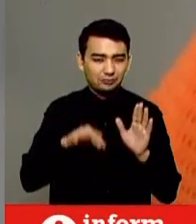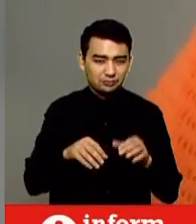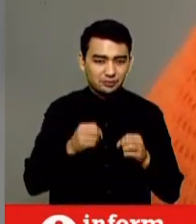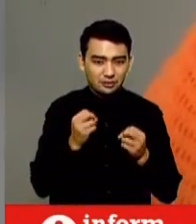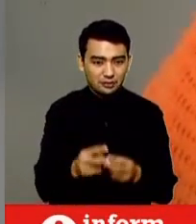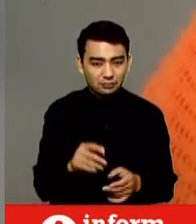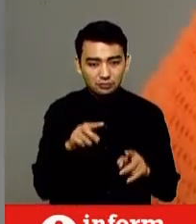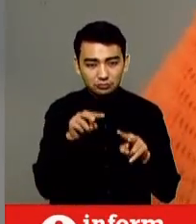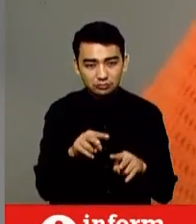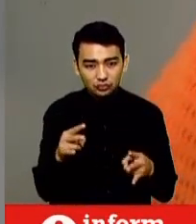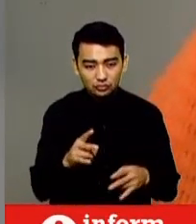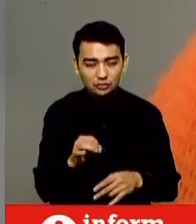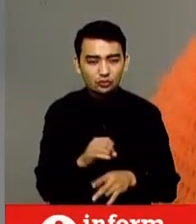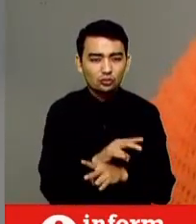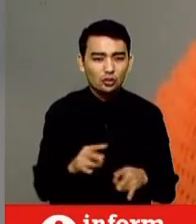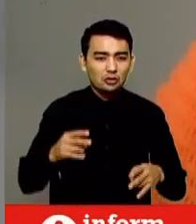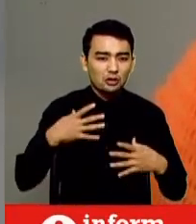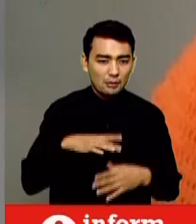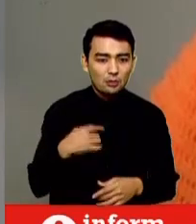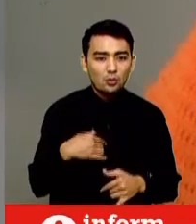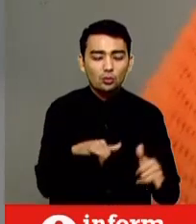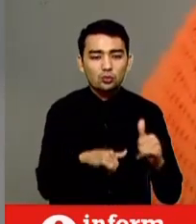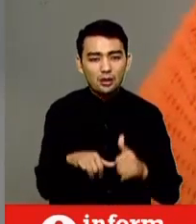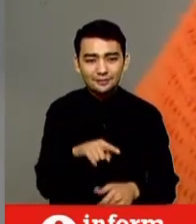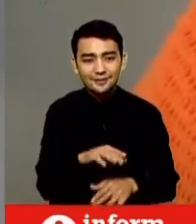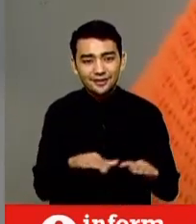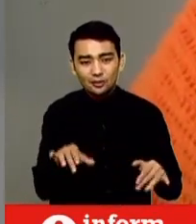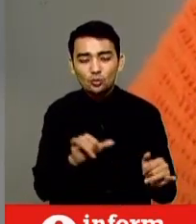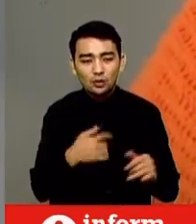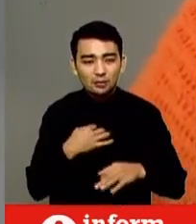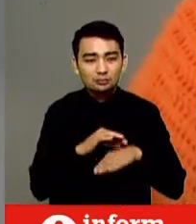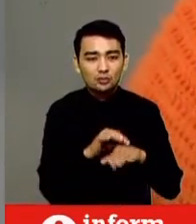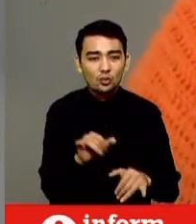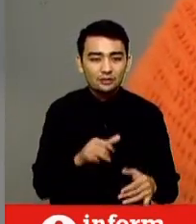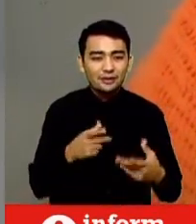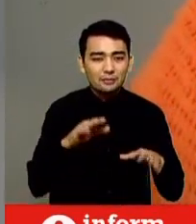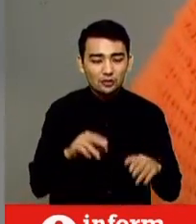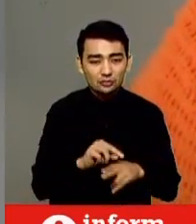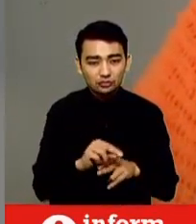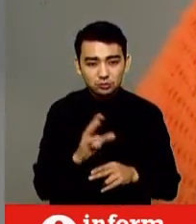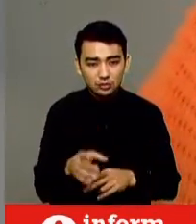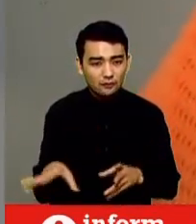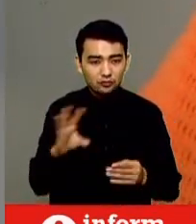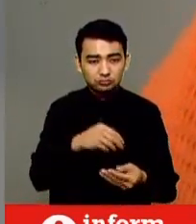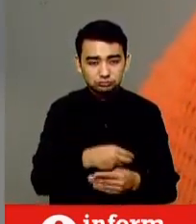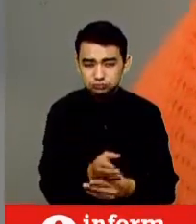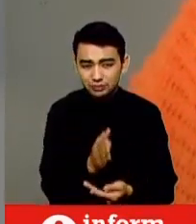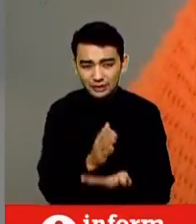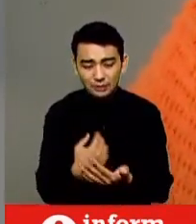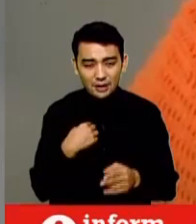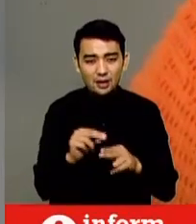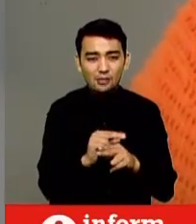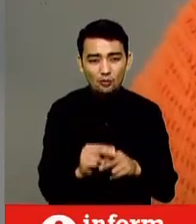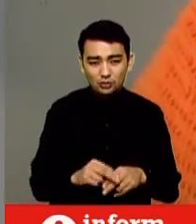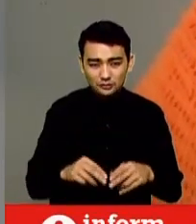что никого не волнует, куда пойдут эти дети, куда, где будем заниматься, потому что здесь устроено, здесь сделан ремонт,